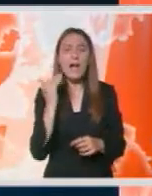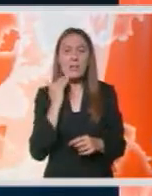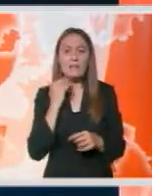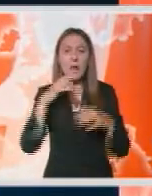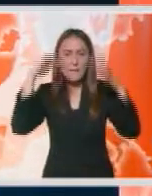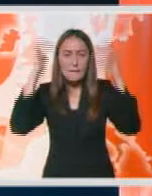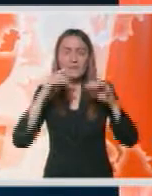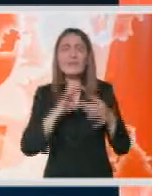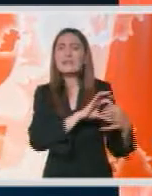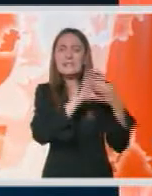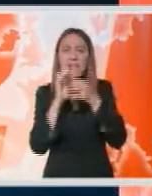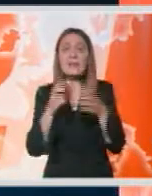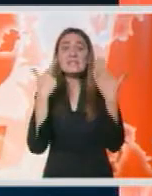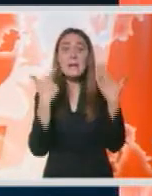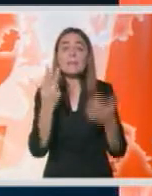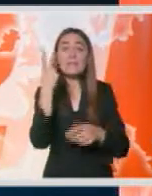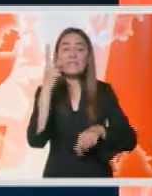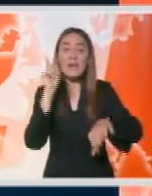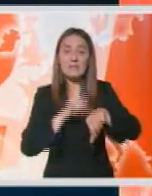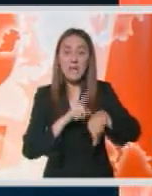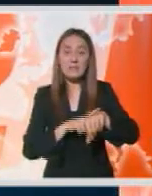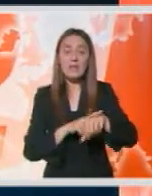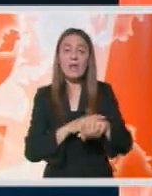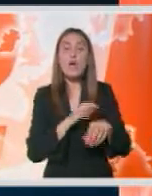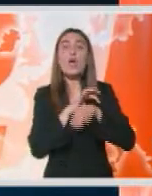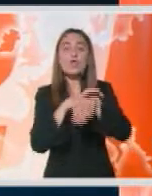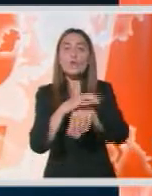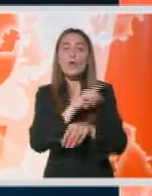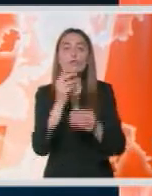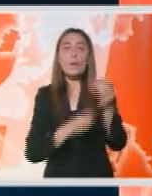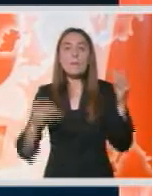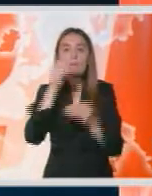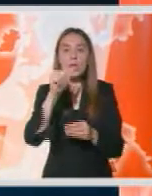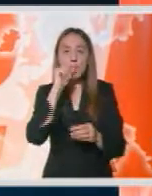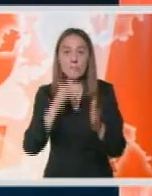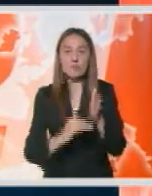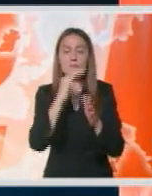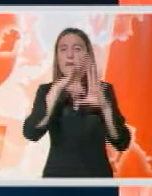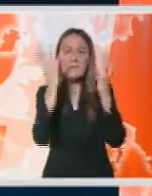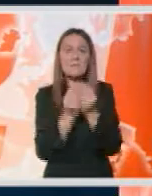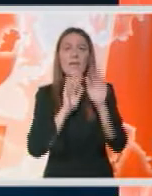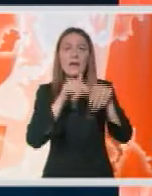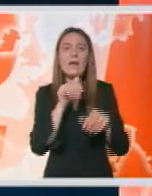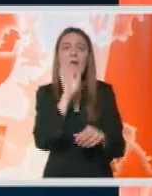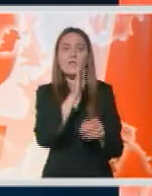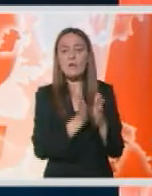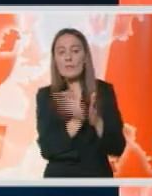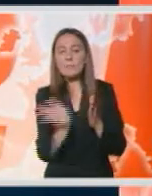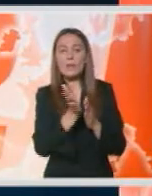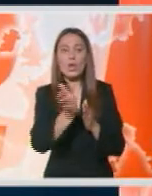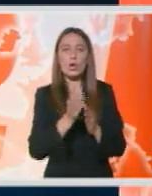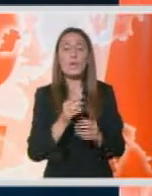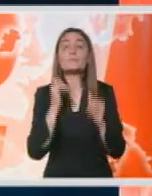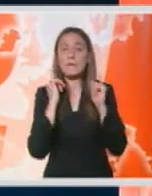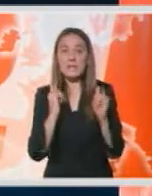pada gotovo neprekidno već 72 sata dovela je do povećanja vodostaja svih reka i njihovih pritoka.